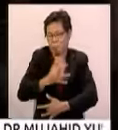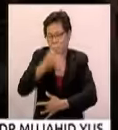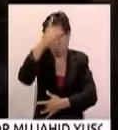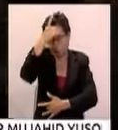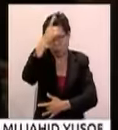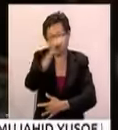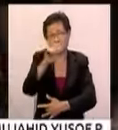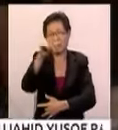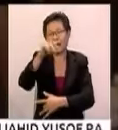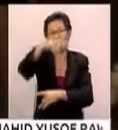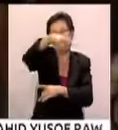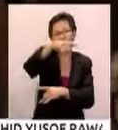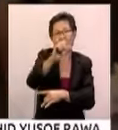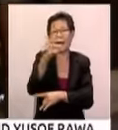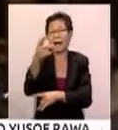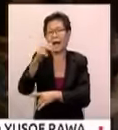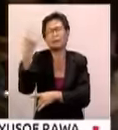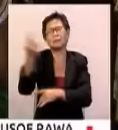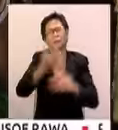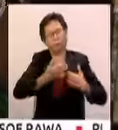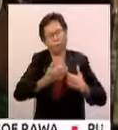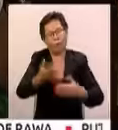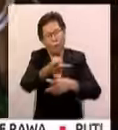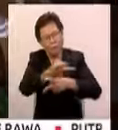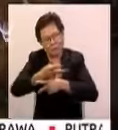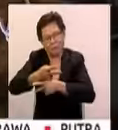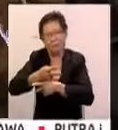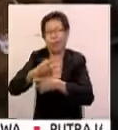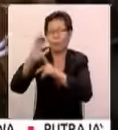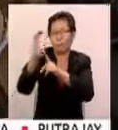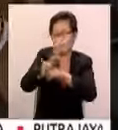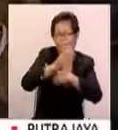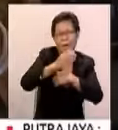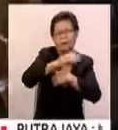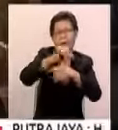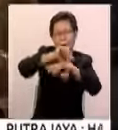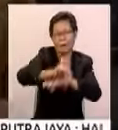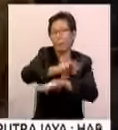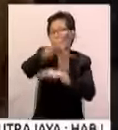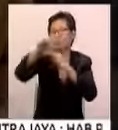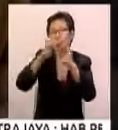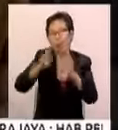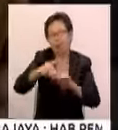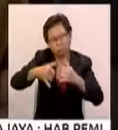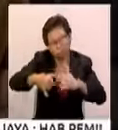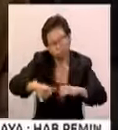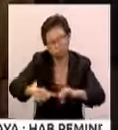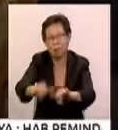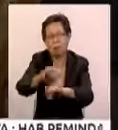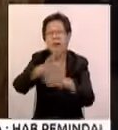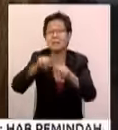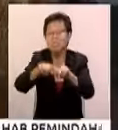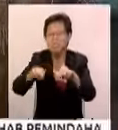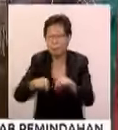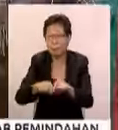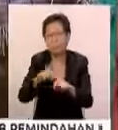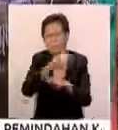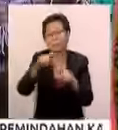Salina, PAKN sentiasa komited untuk memelihara budaya serta adat resam semua bangsa. Selain ia menjadi platform